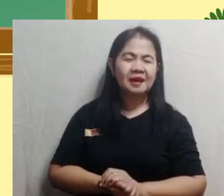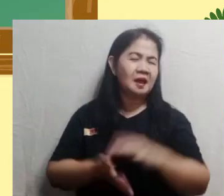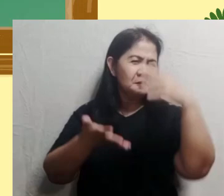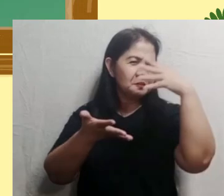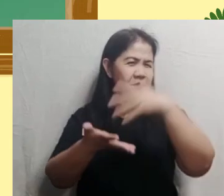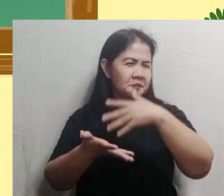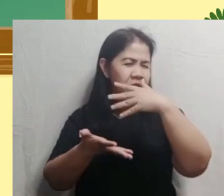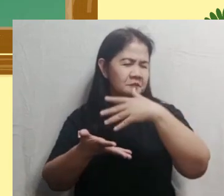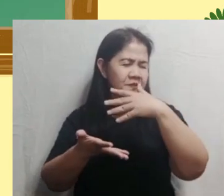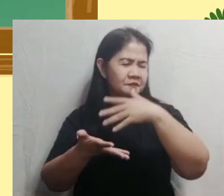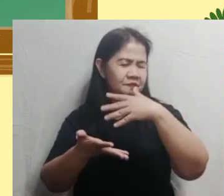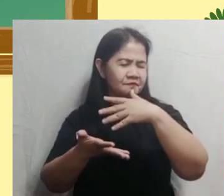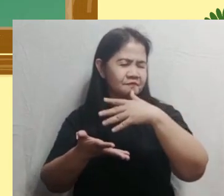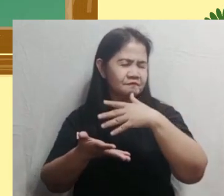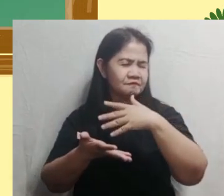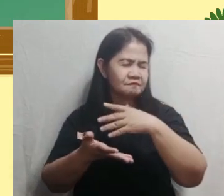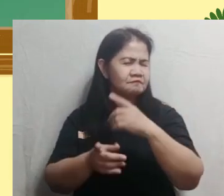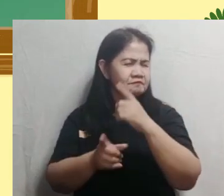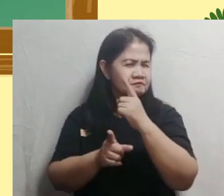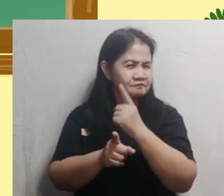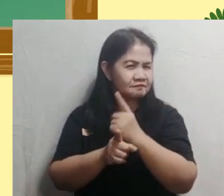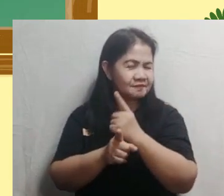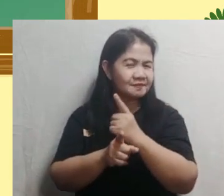pag-aaral ng mabuti.